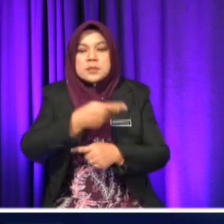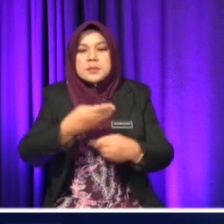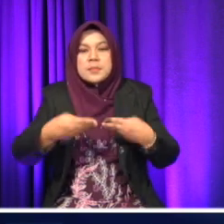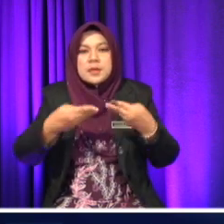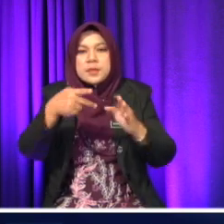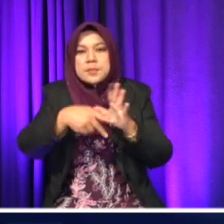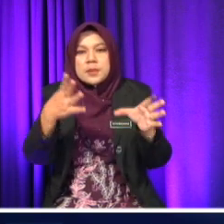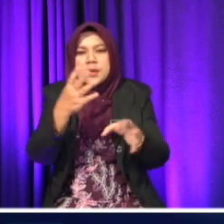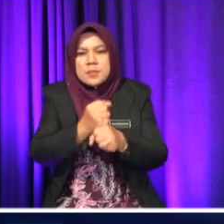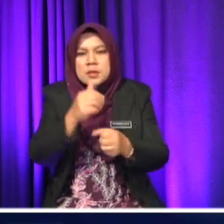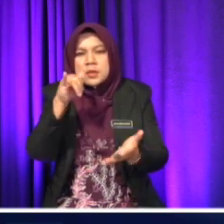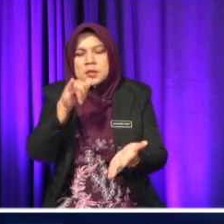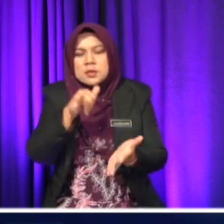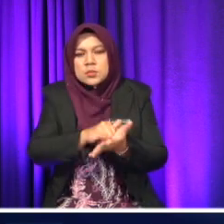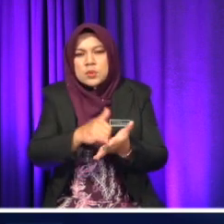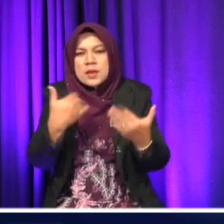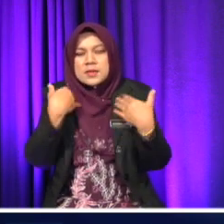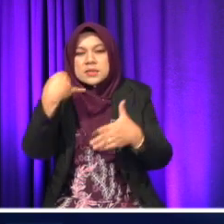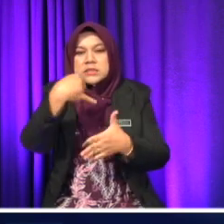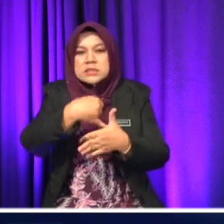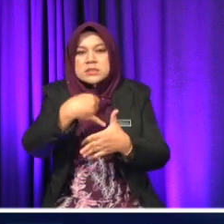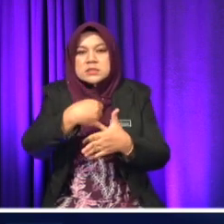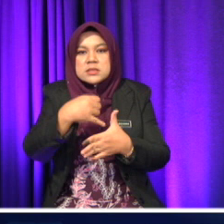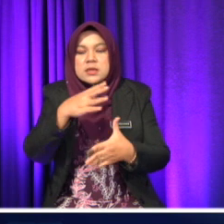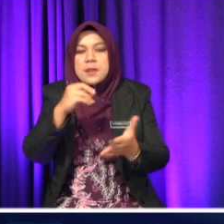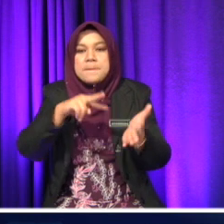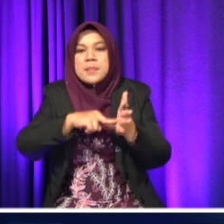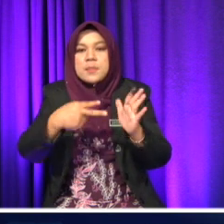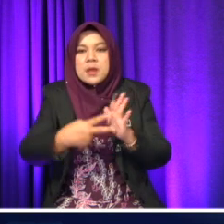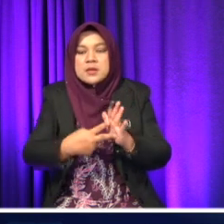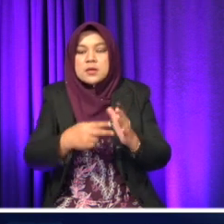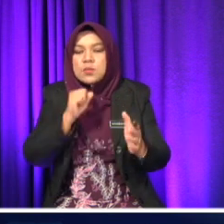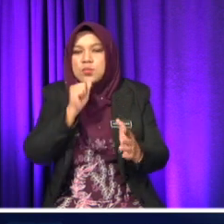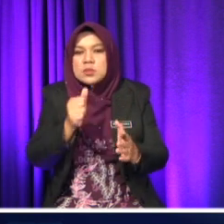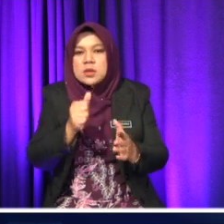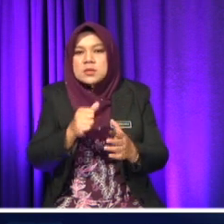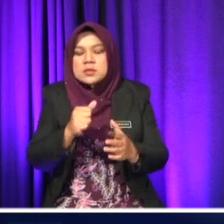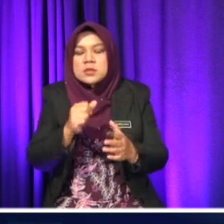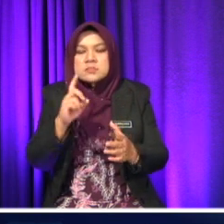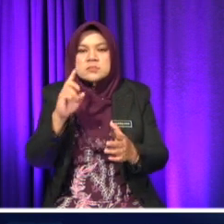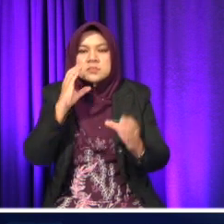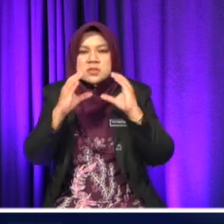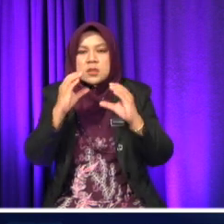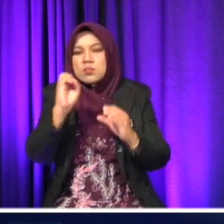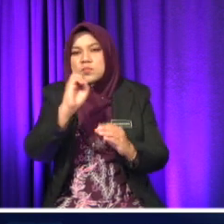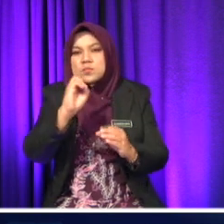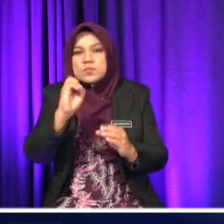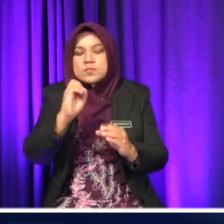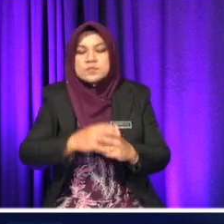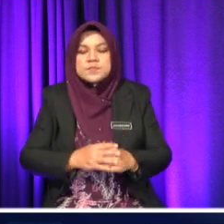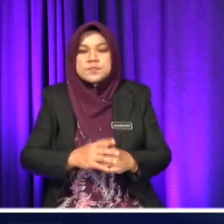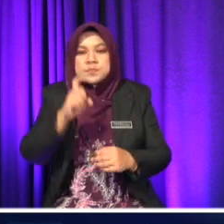pendapat itu ada isi dia bermakna bukanlah bercakap kosong